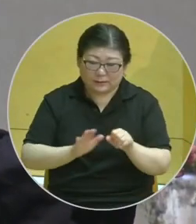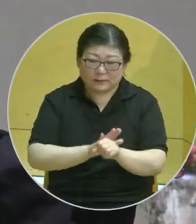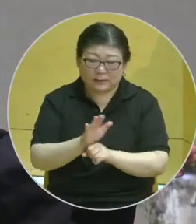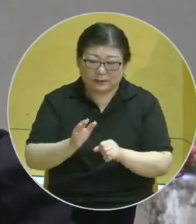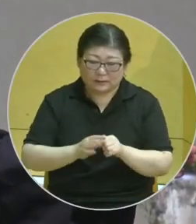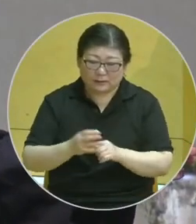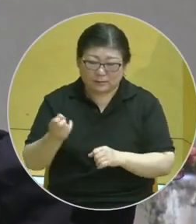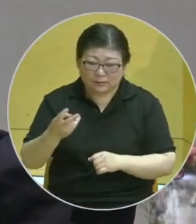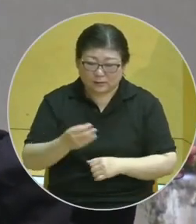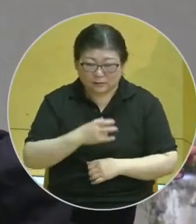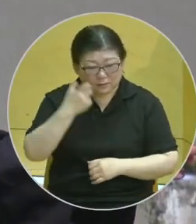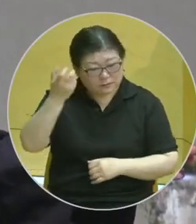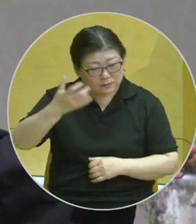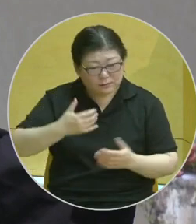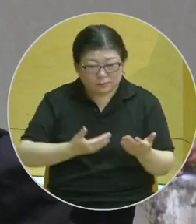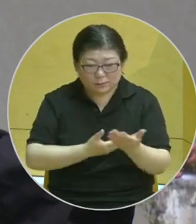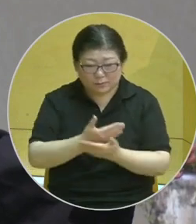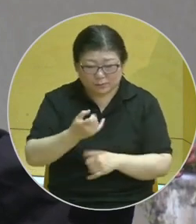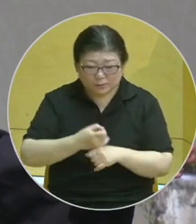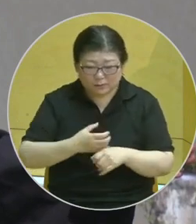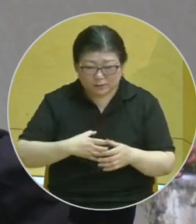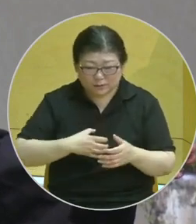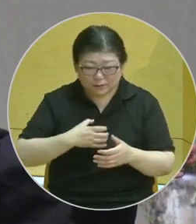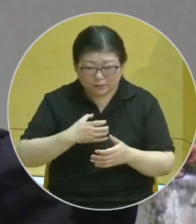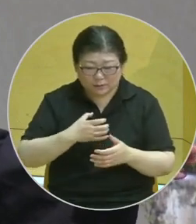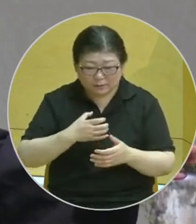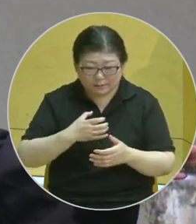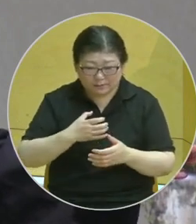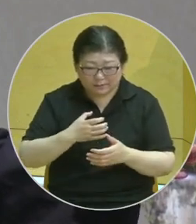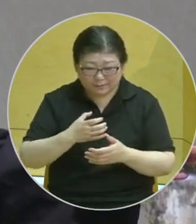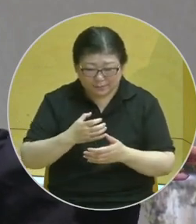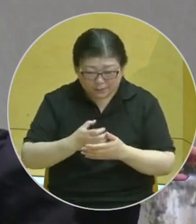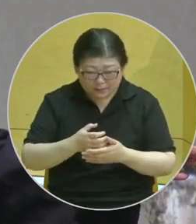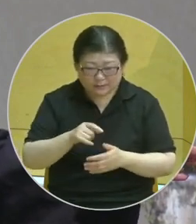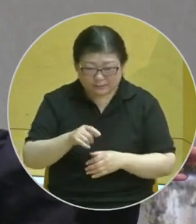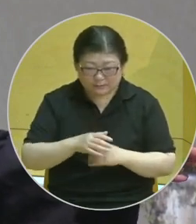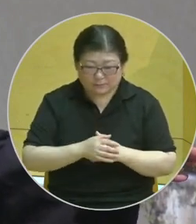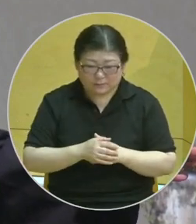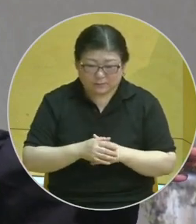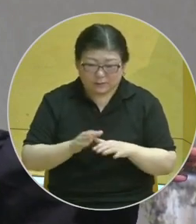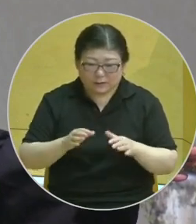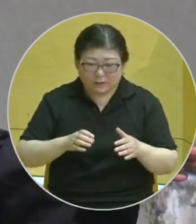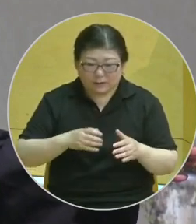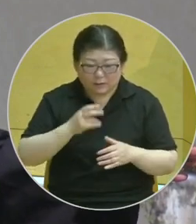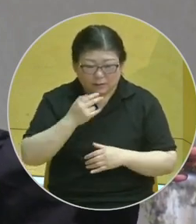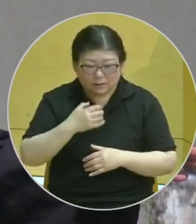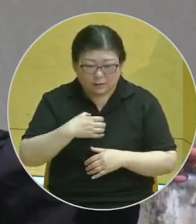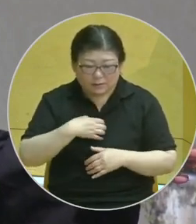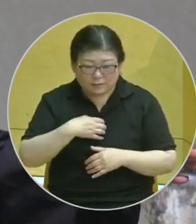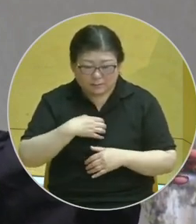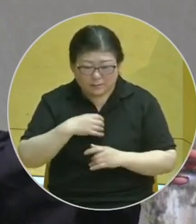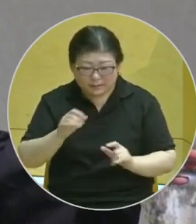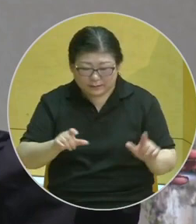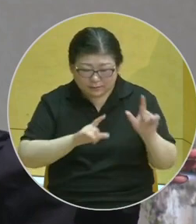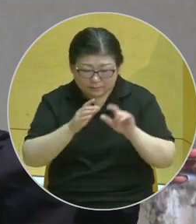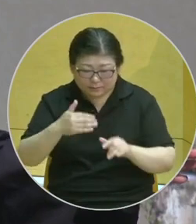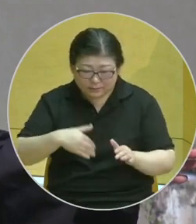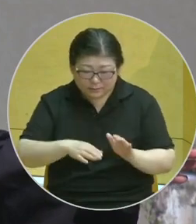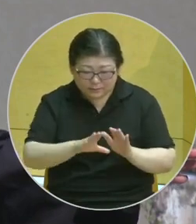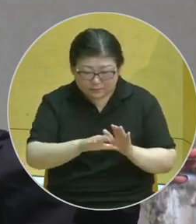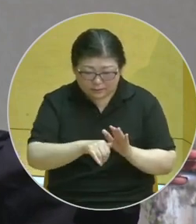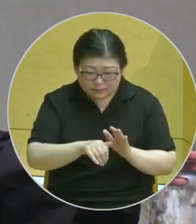성령님의 교통 함과 가 막 안동 하심이 이 험한 인생을 살아갈 때 도마